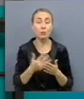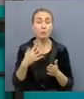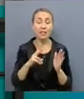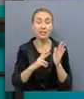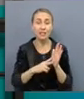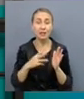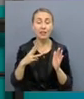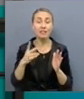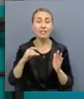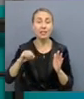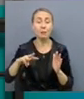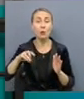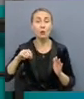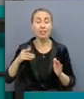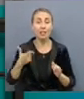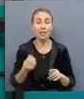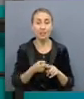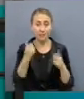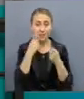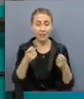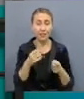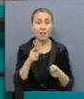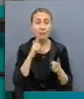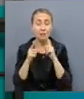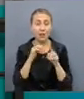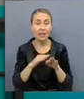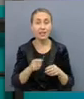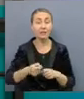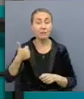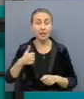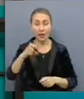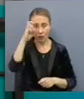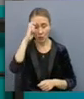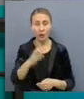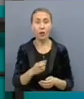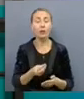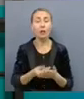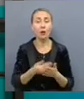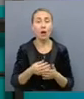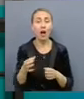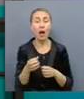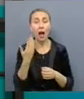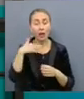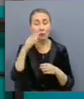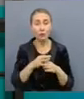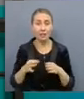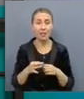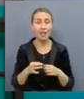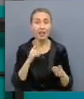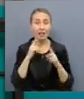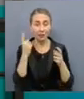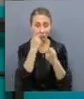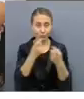57,2 миллиона тенге. Об этом стало известно на брифинге Департамента государственных доходов по Акмолинской области в региональной